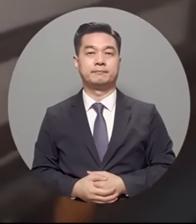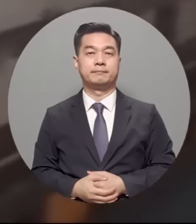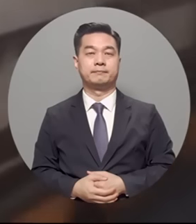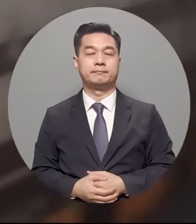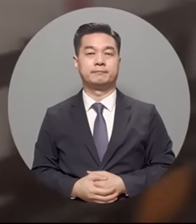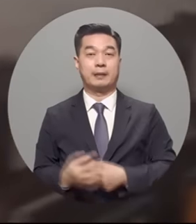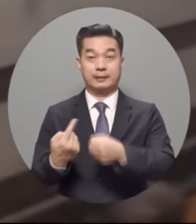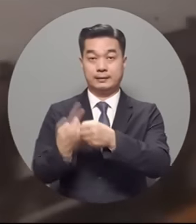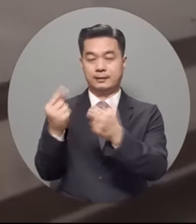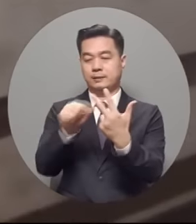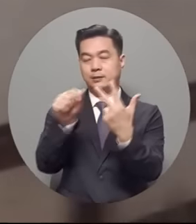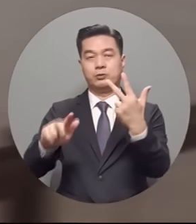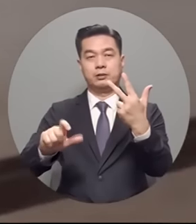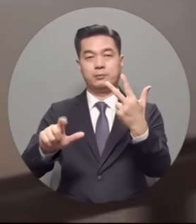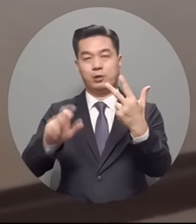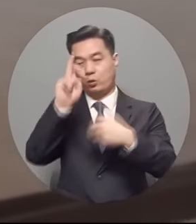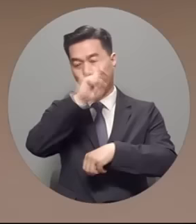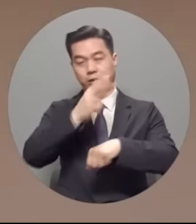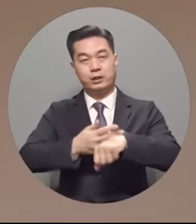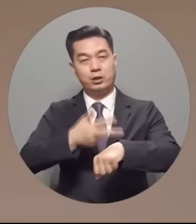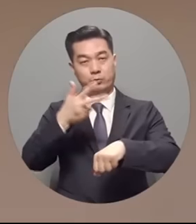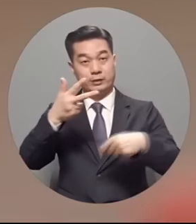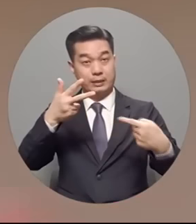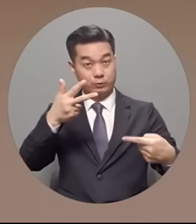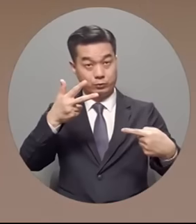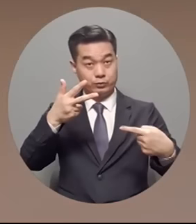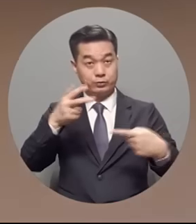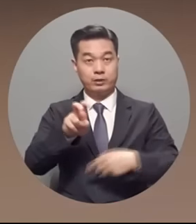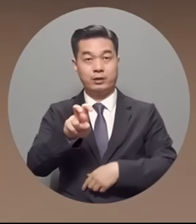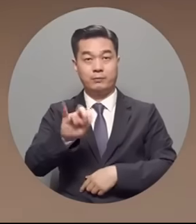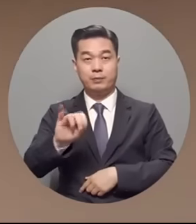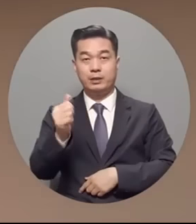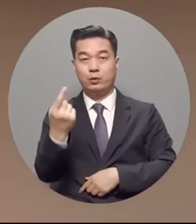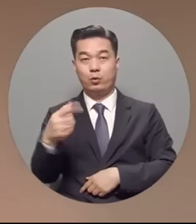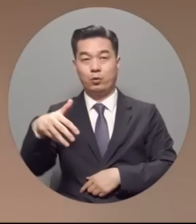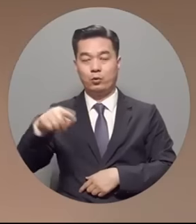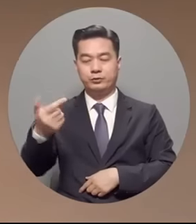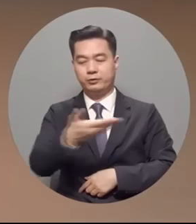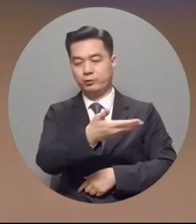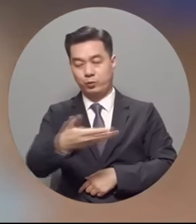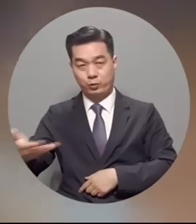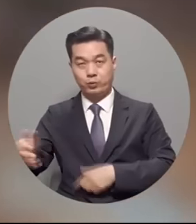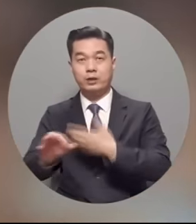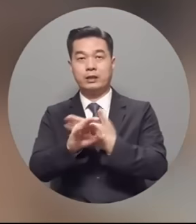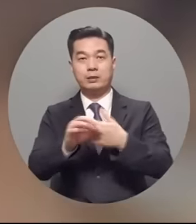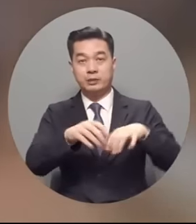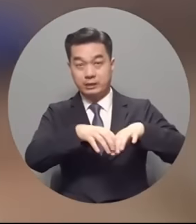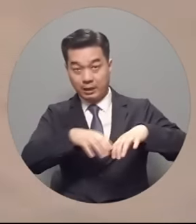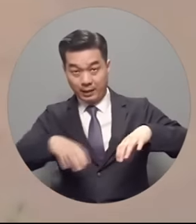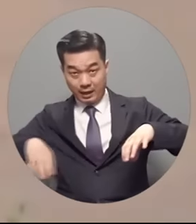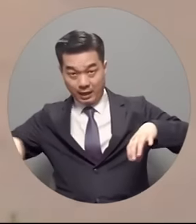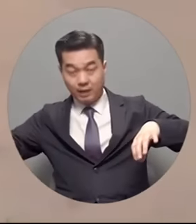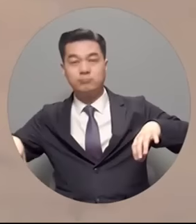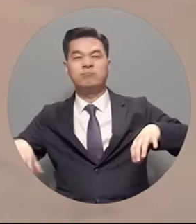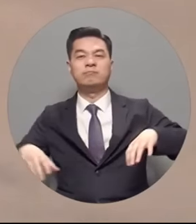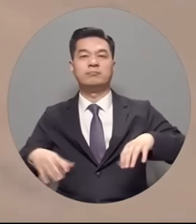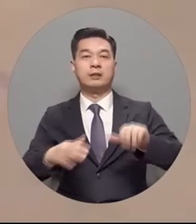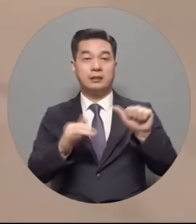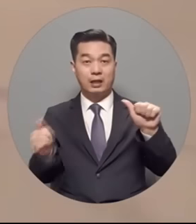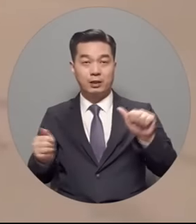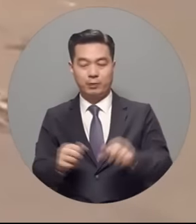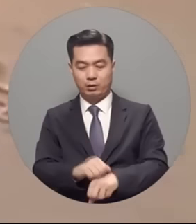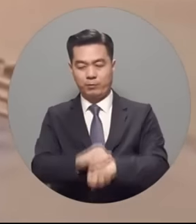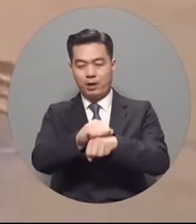지난해 7월 15일 오전 7시 1분 미호천교 임시재방. 작업자 6명이 흙을 퍼 재방에 쌓고